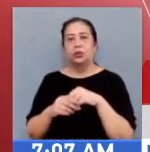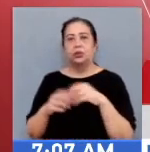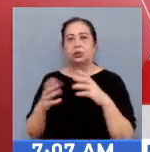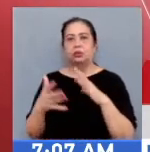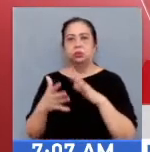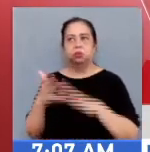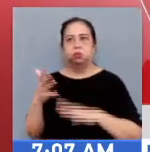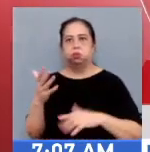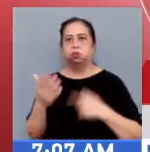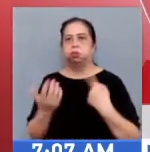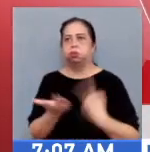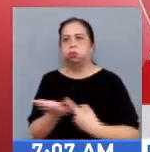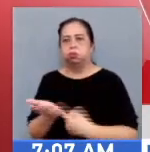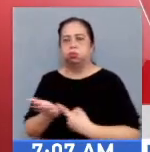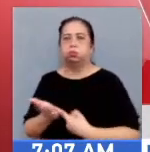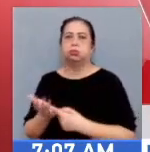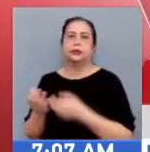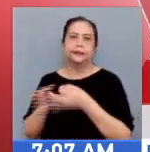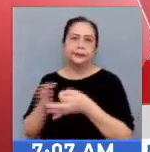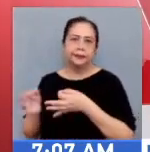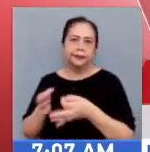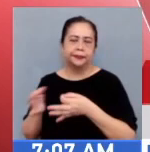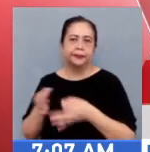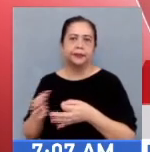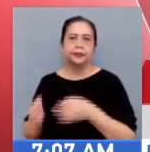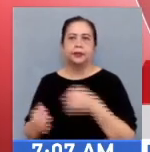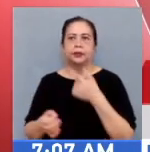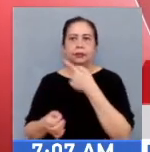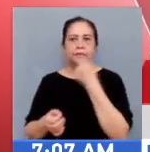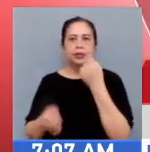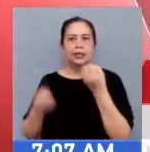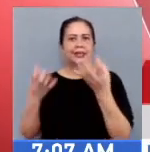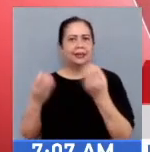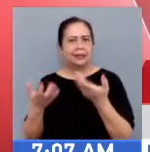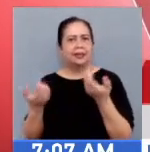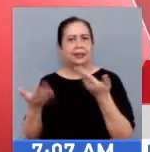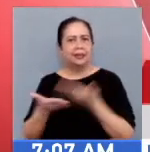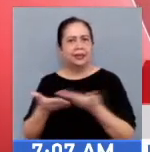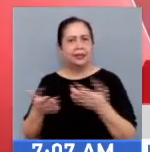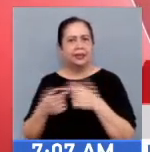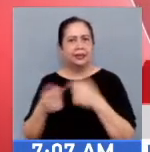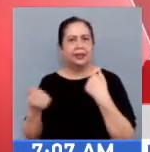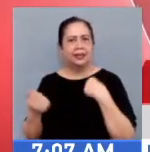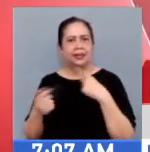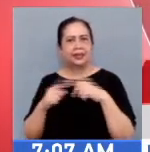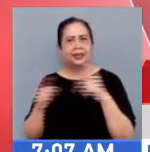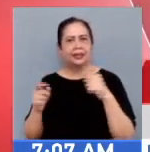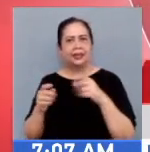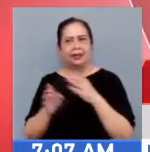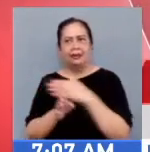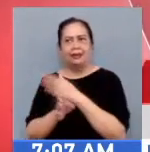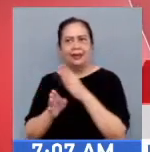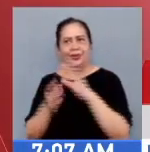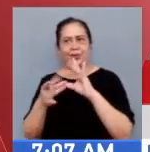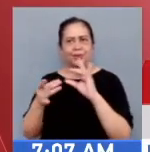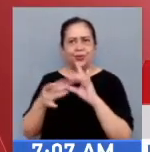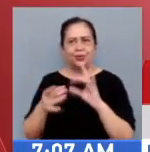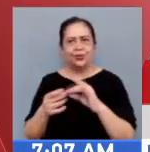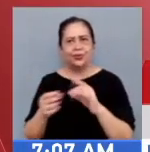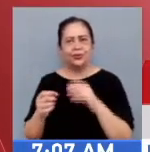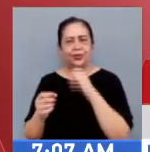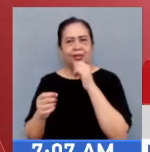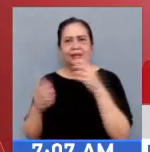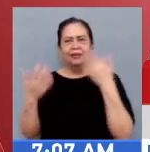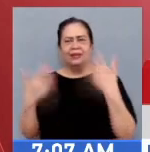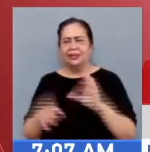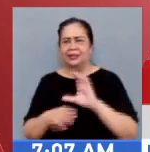namin, Arnold, kasi ang daming bagay pa yung mga dinapaan ng pinuntahan ng usap namin. Hindi nga matapos-tapos, if it